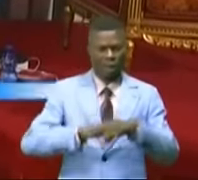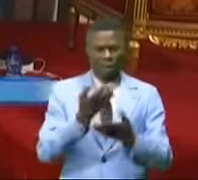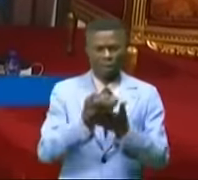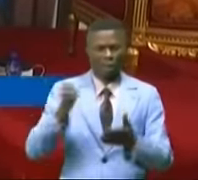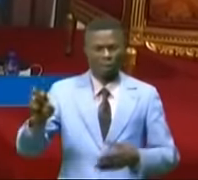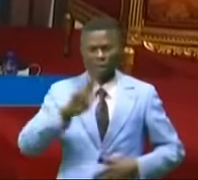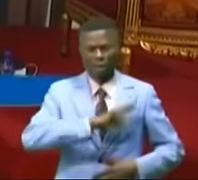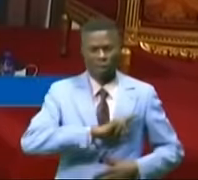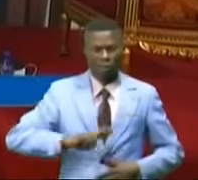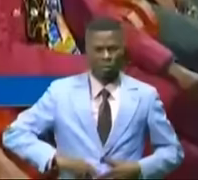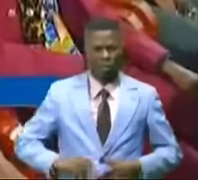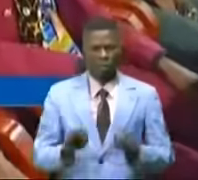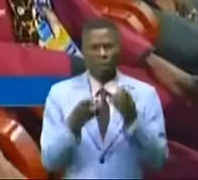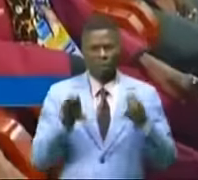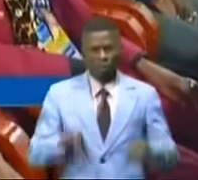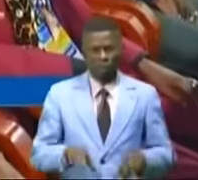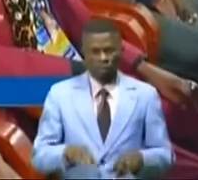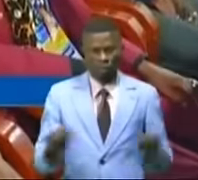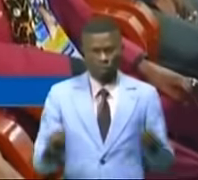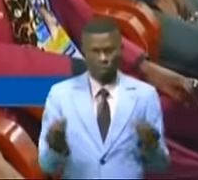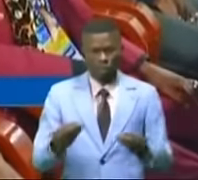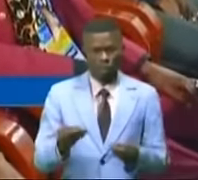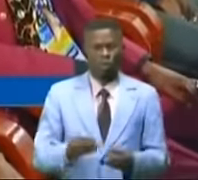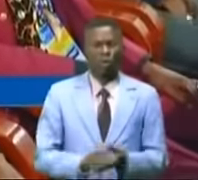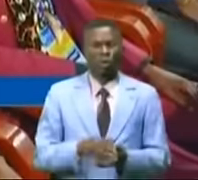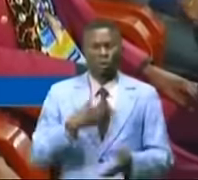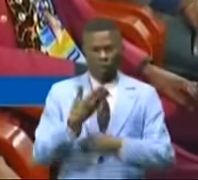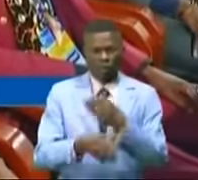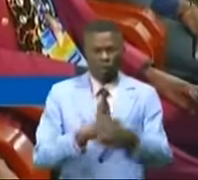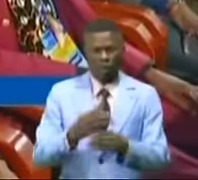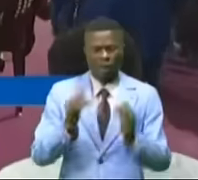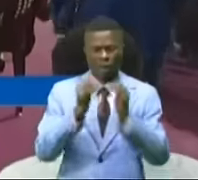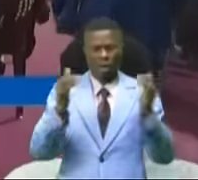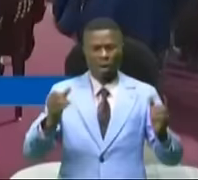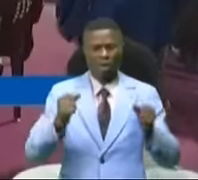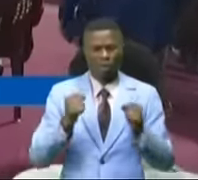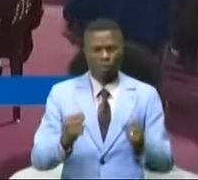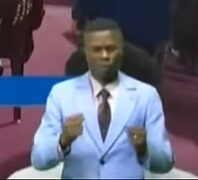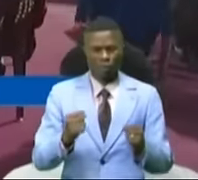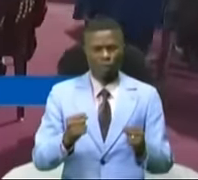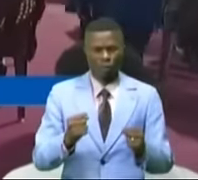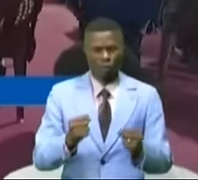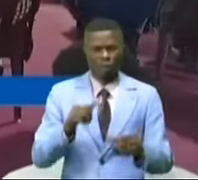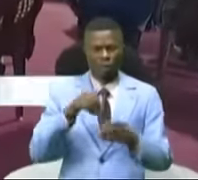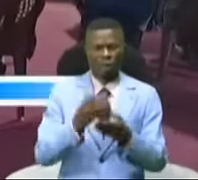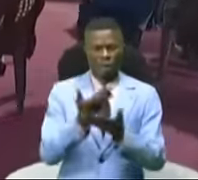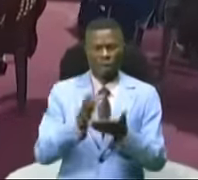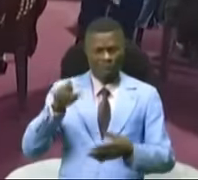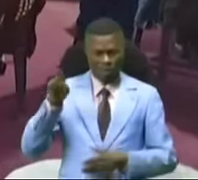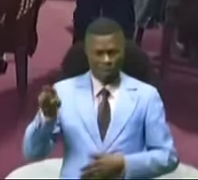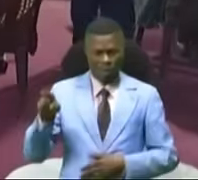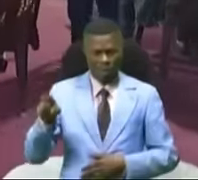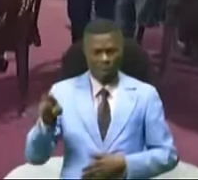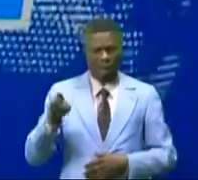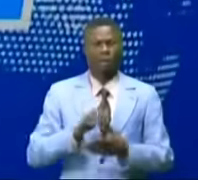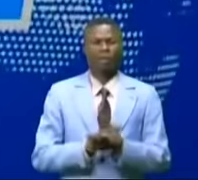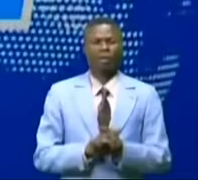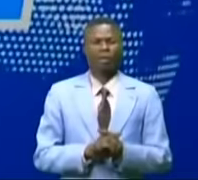partie est de la République en vue de garantir une paix durable dans cette partie du pays.